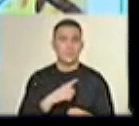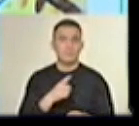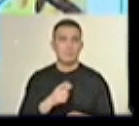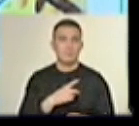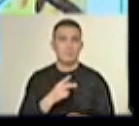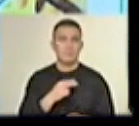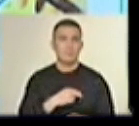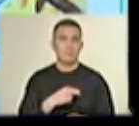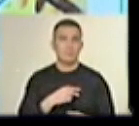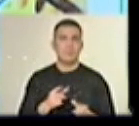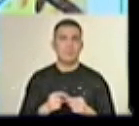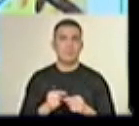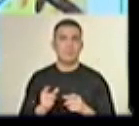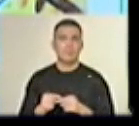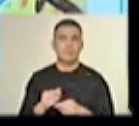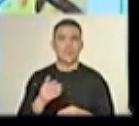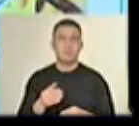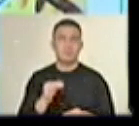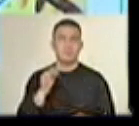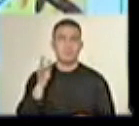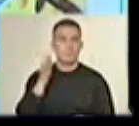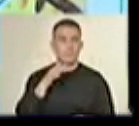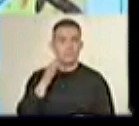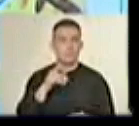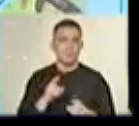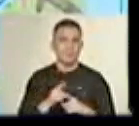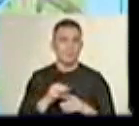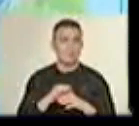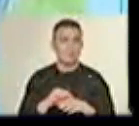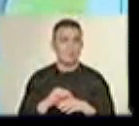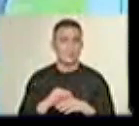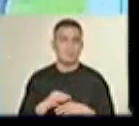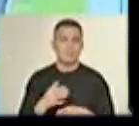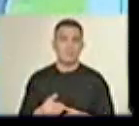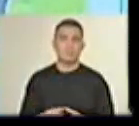ходит с ней, и за водой.